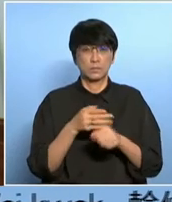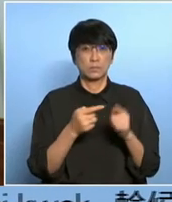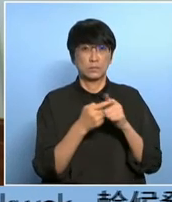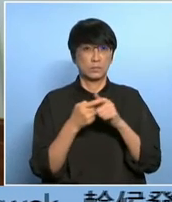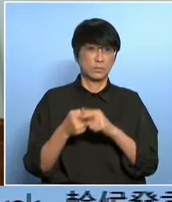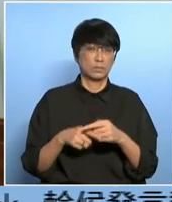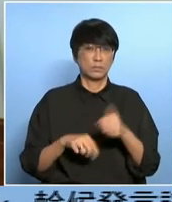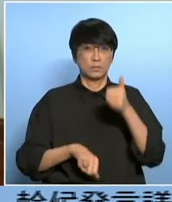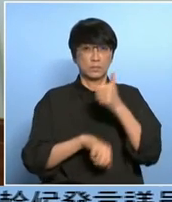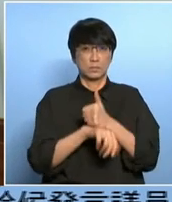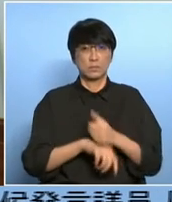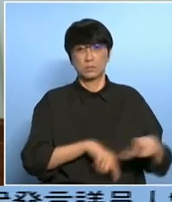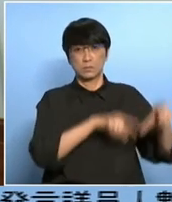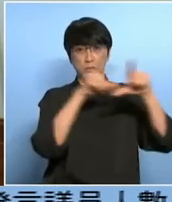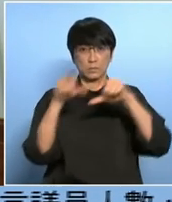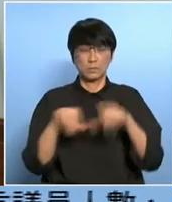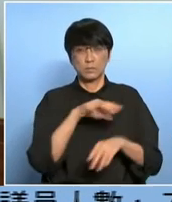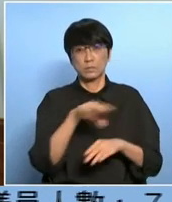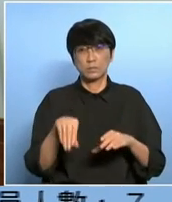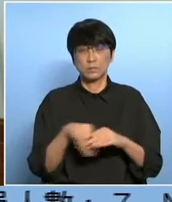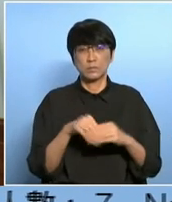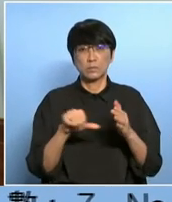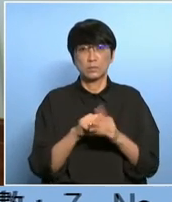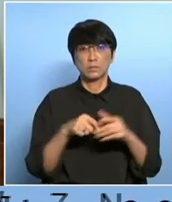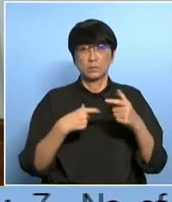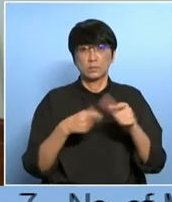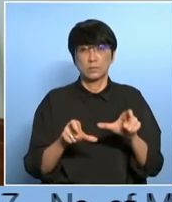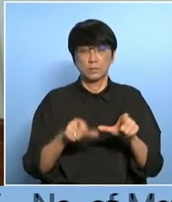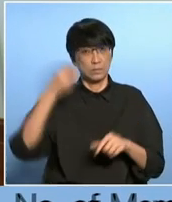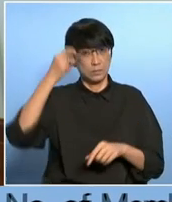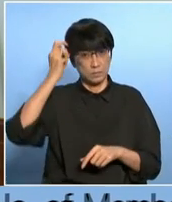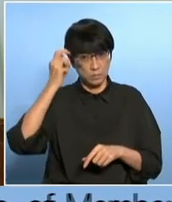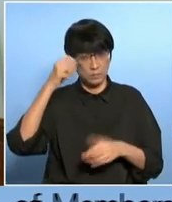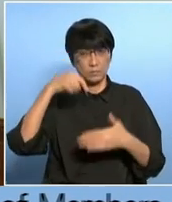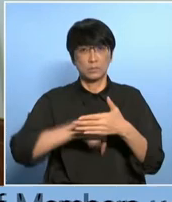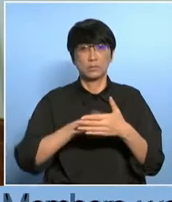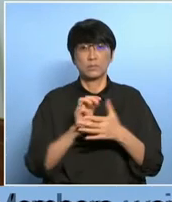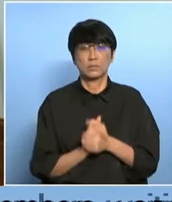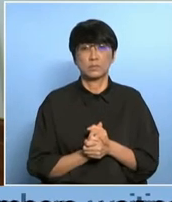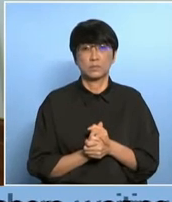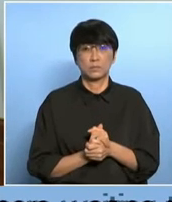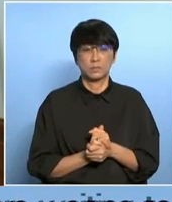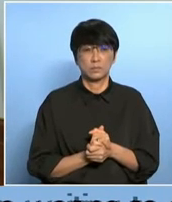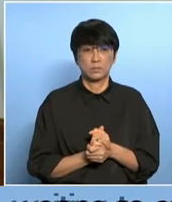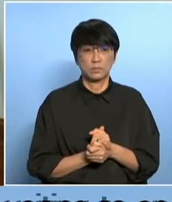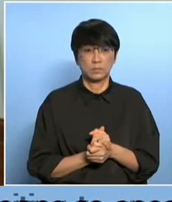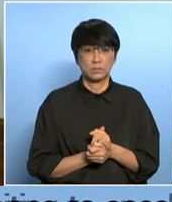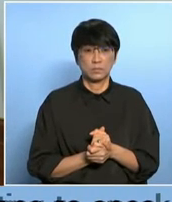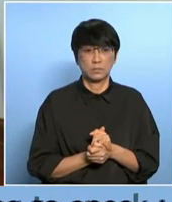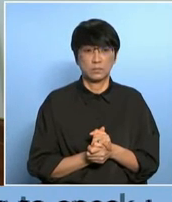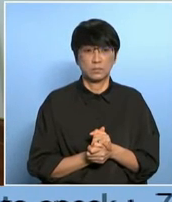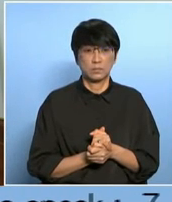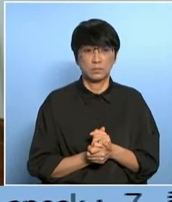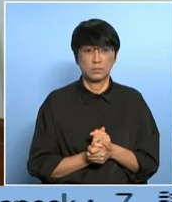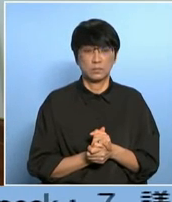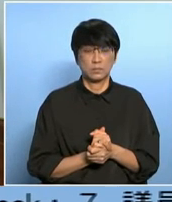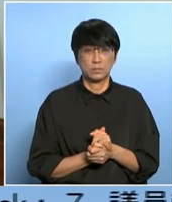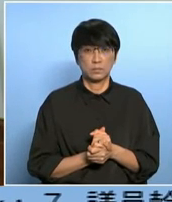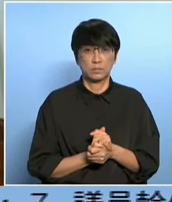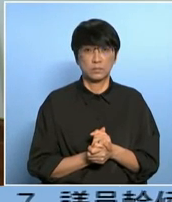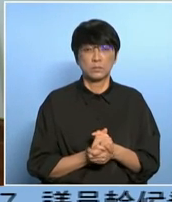基本生活需要納入釐定最低工資的考慮因素內。主席，消弭貧